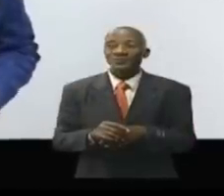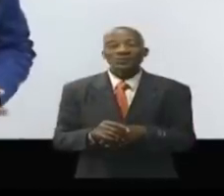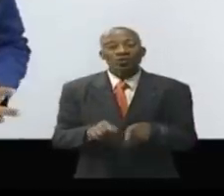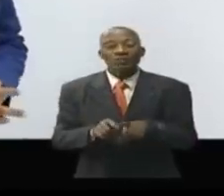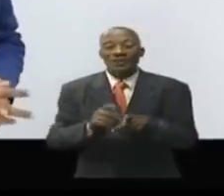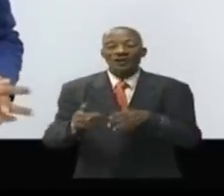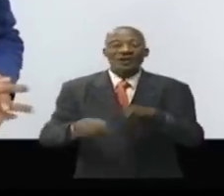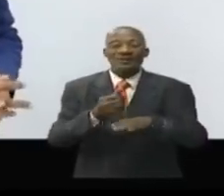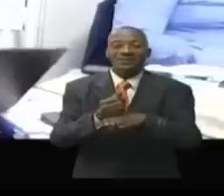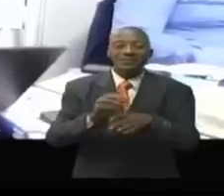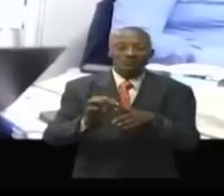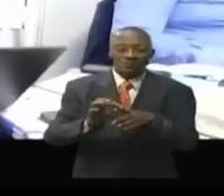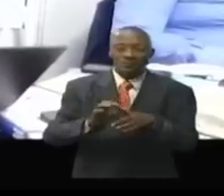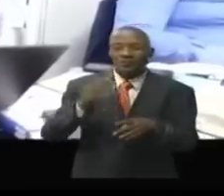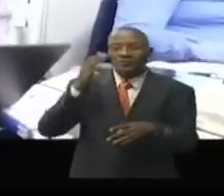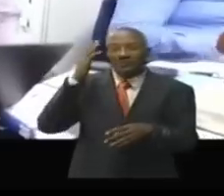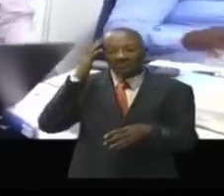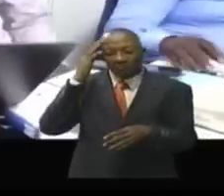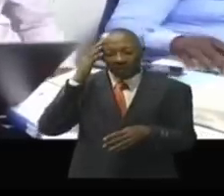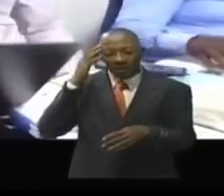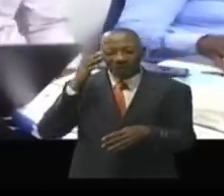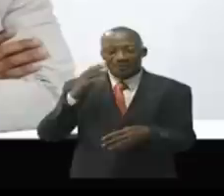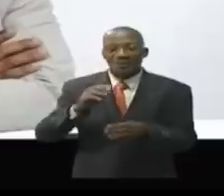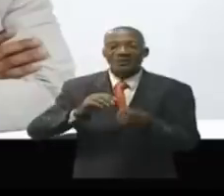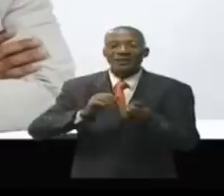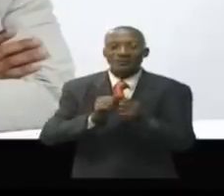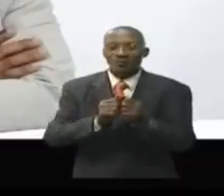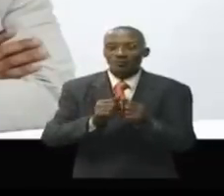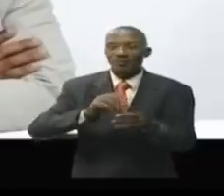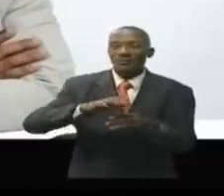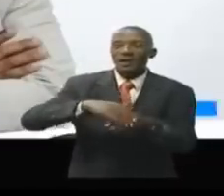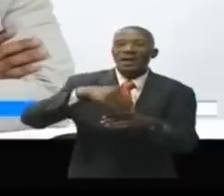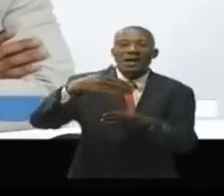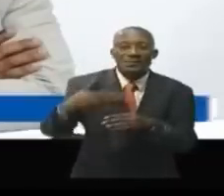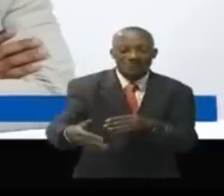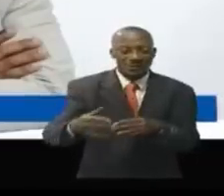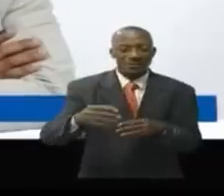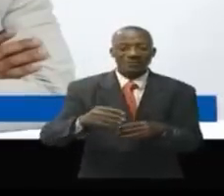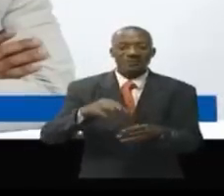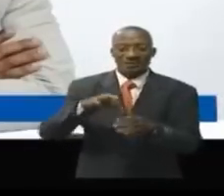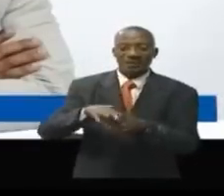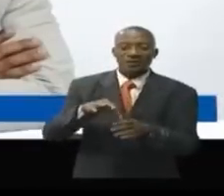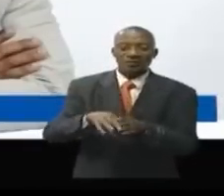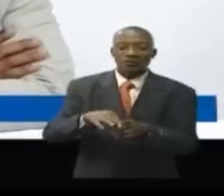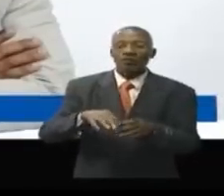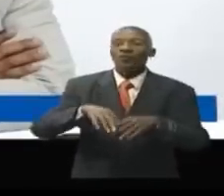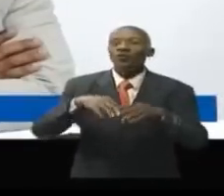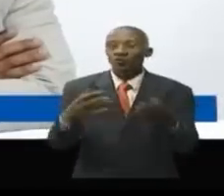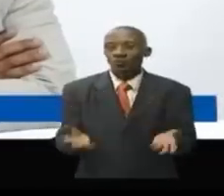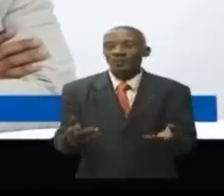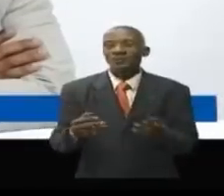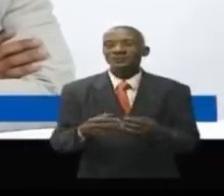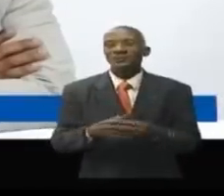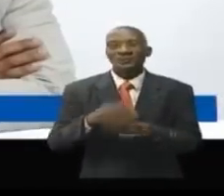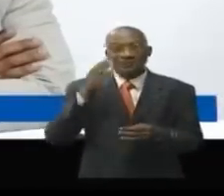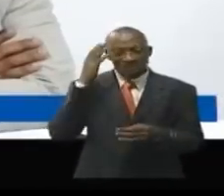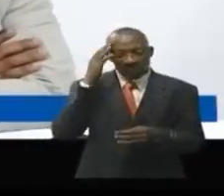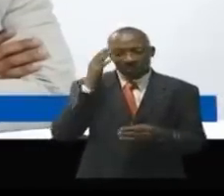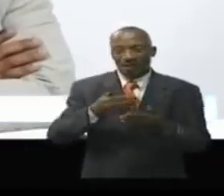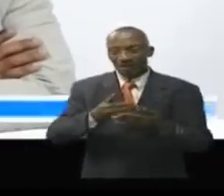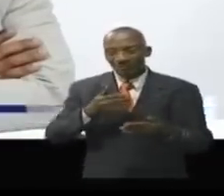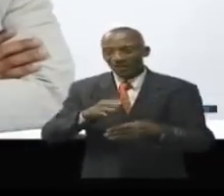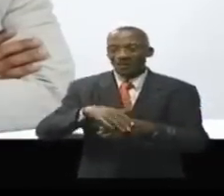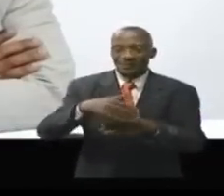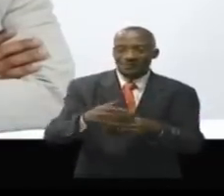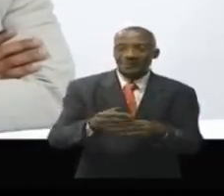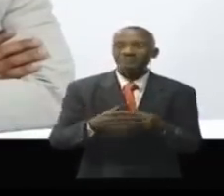son allocution d'ouverture. Aujourd'hui, nous sommes dans une phase qui va nous faire plonger dans une grande activité, qui